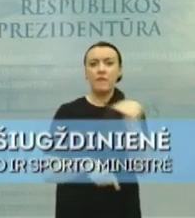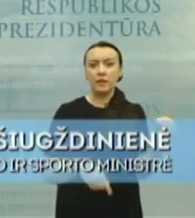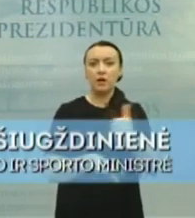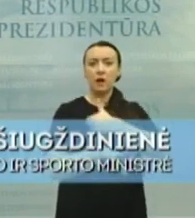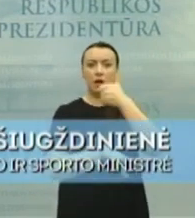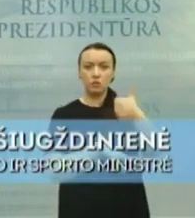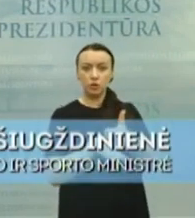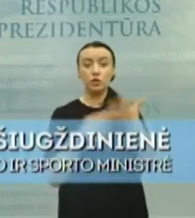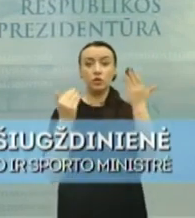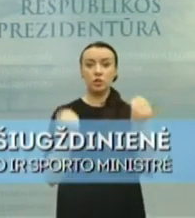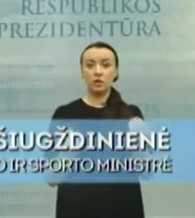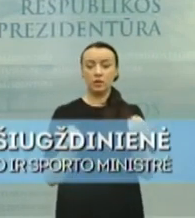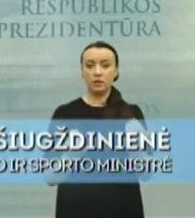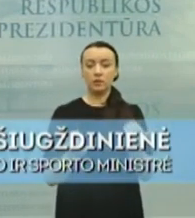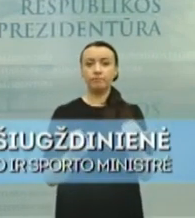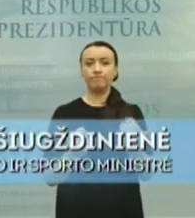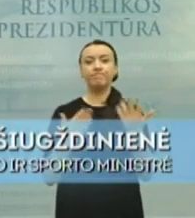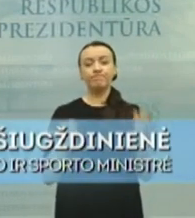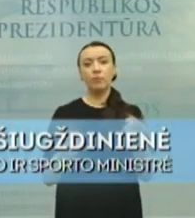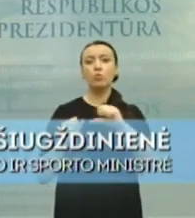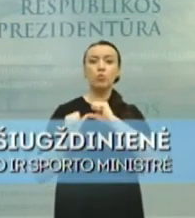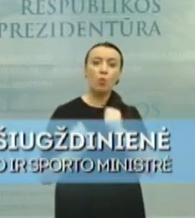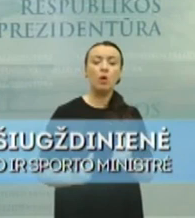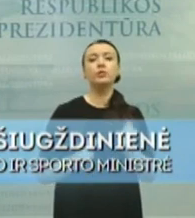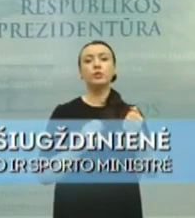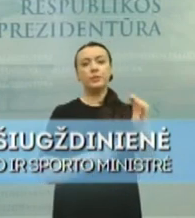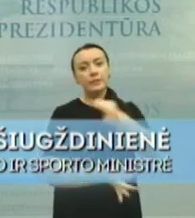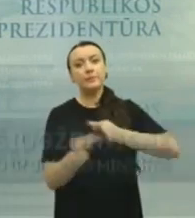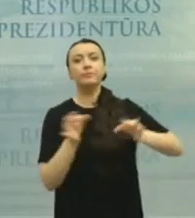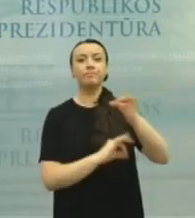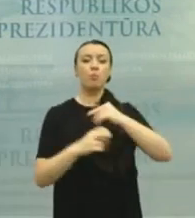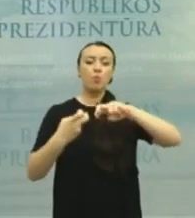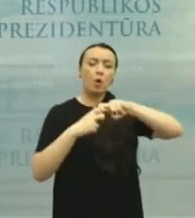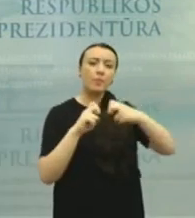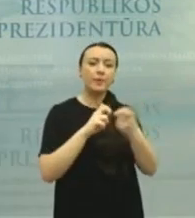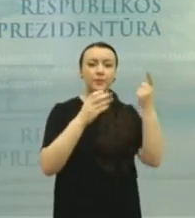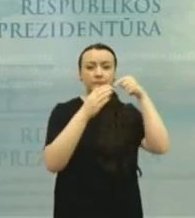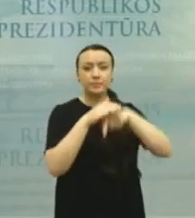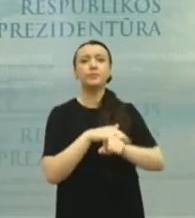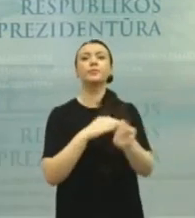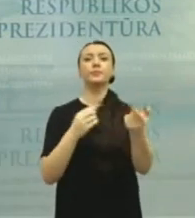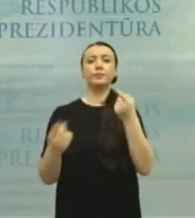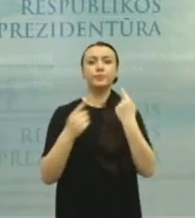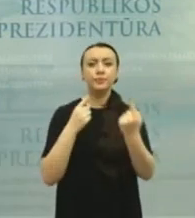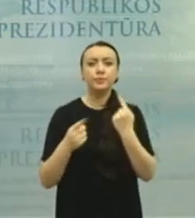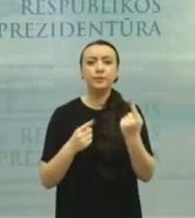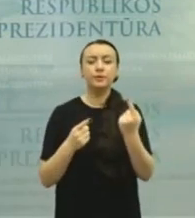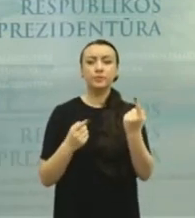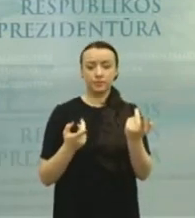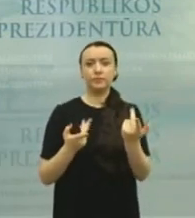atstovais. Šiandien tikrai giliai ir nuoširdžiai aptarėme dar kartą problemas, kurios